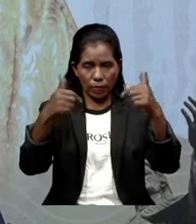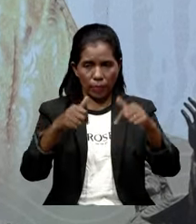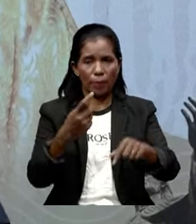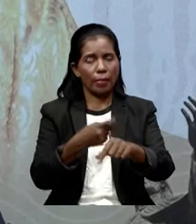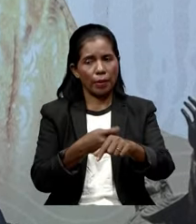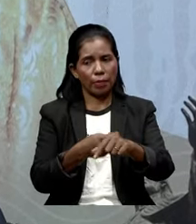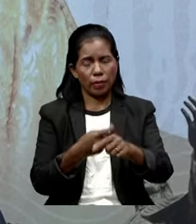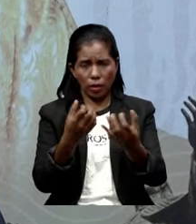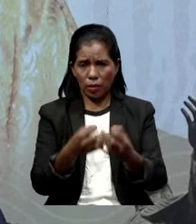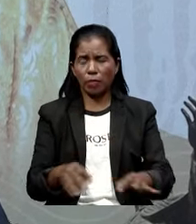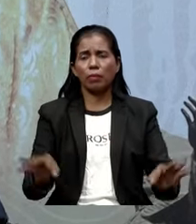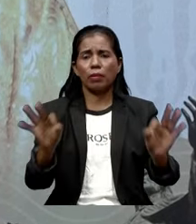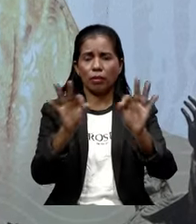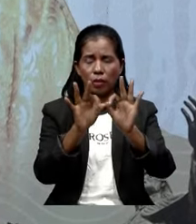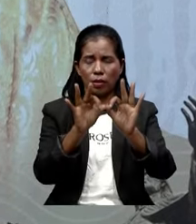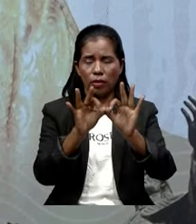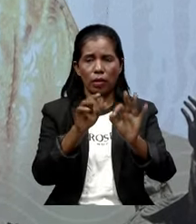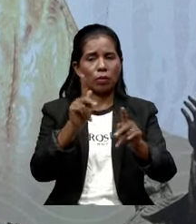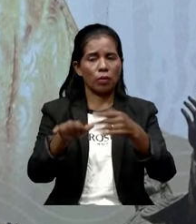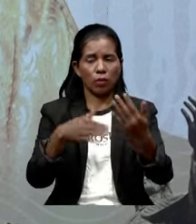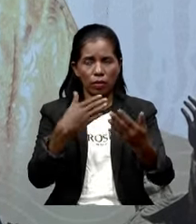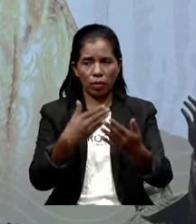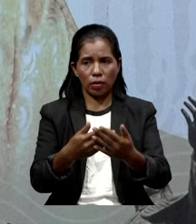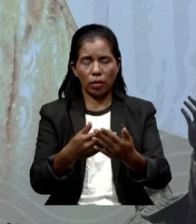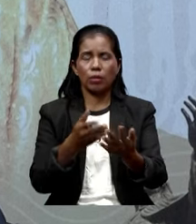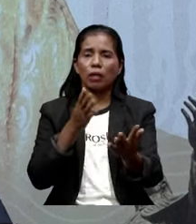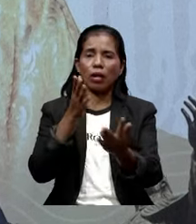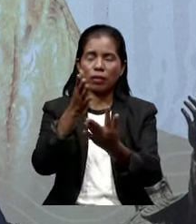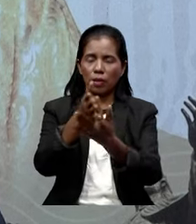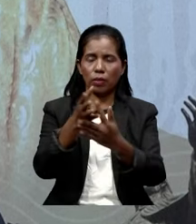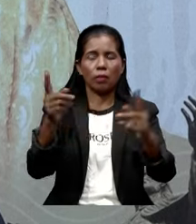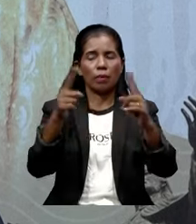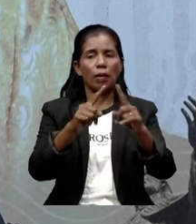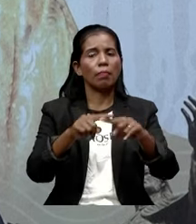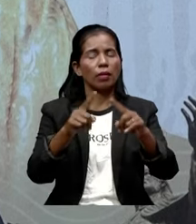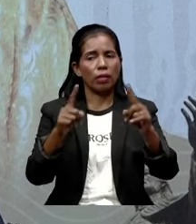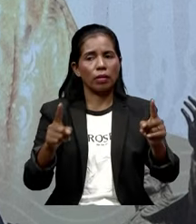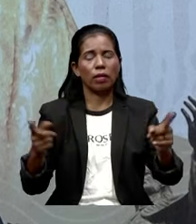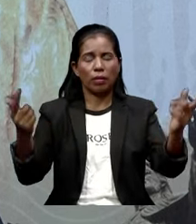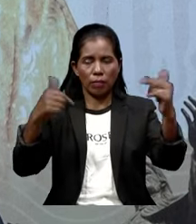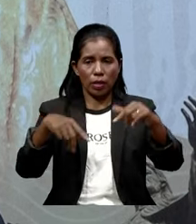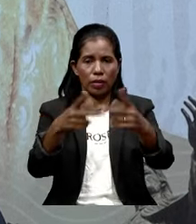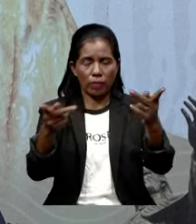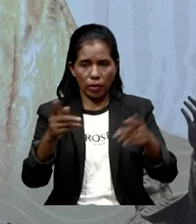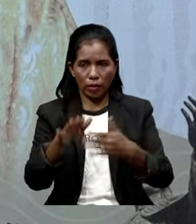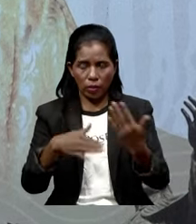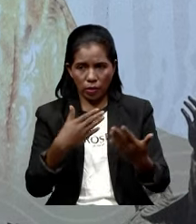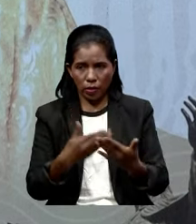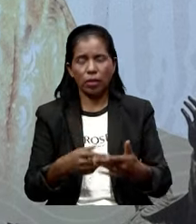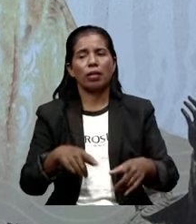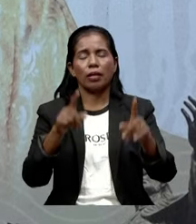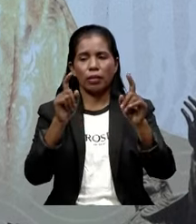nebe mak important sarana sira atu bel ase suba mai be mai ia fatin serne